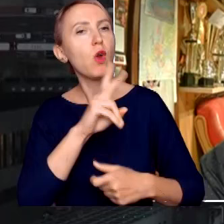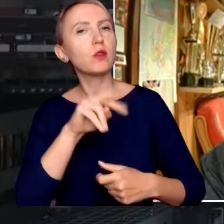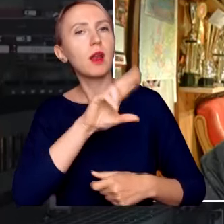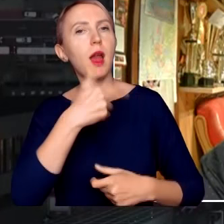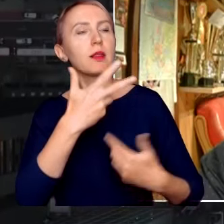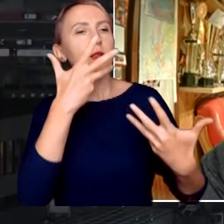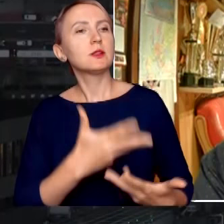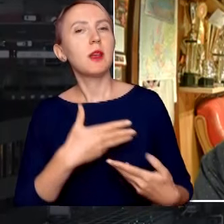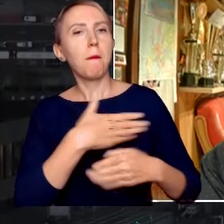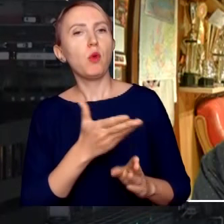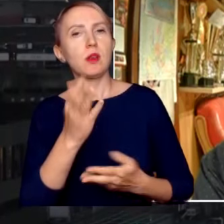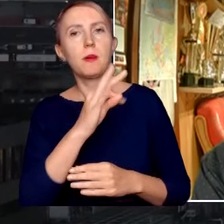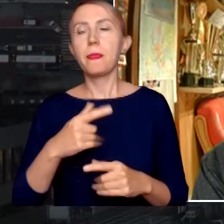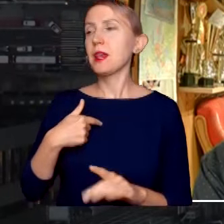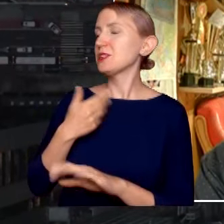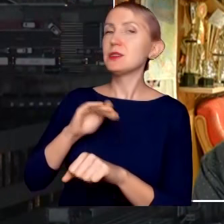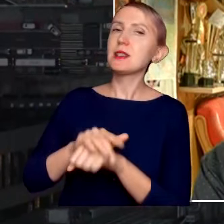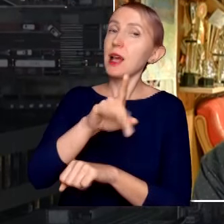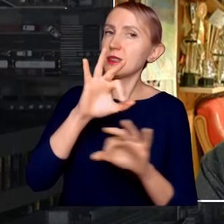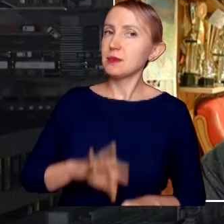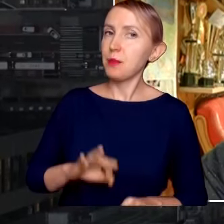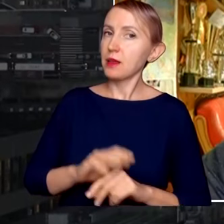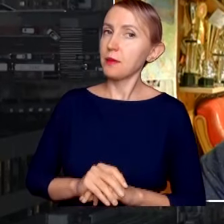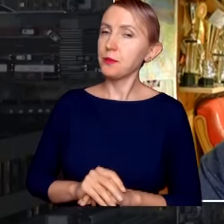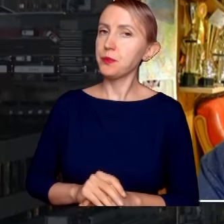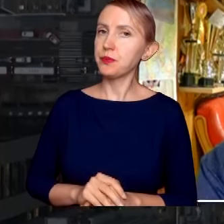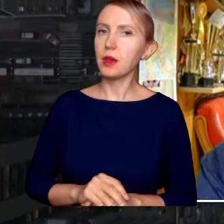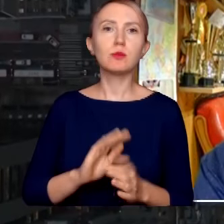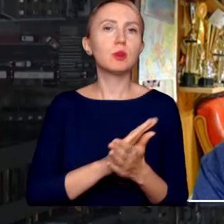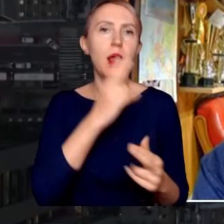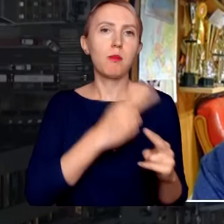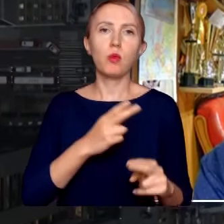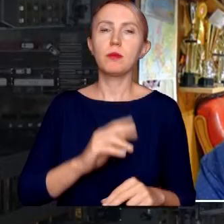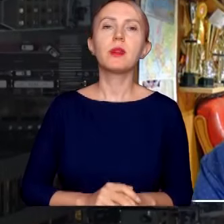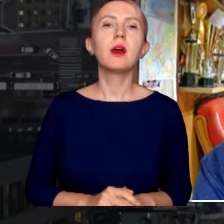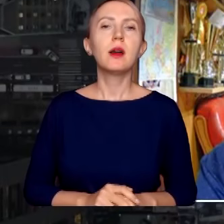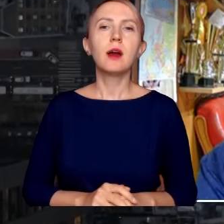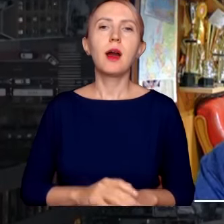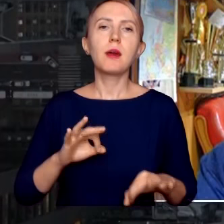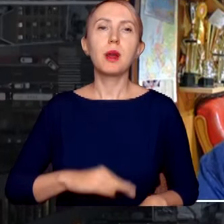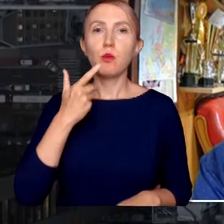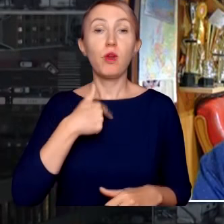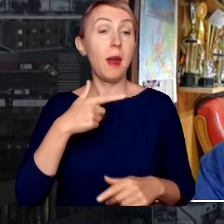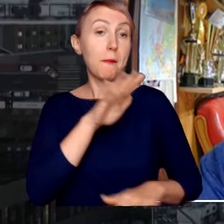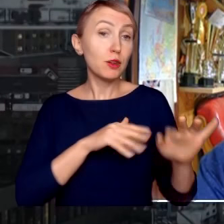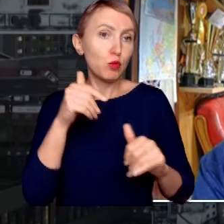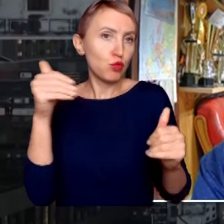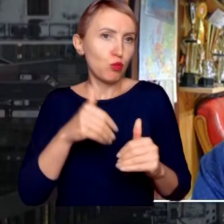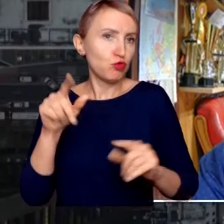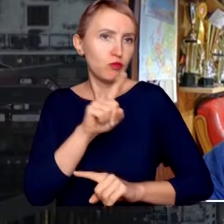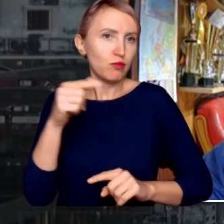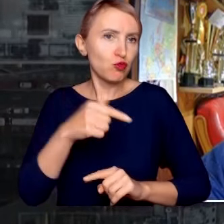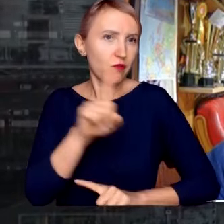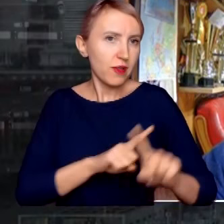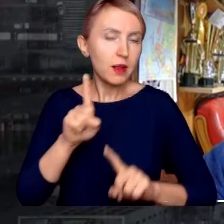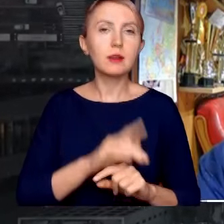chciała podzielić, bo... Przede wszystkim ja się nie zgadzam z panem. Dobrze, już pani oddaję głos, przepraszam, że się wtrącam. Ale skoro pani powiedziała, że ja manipuluję, to się muszę odnieść. Jeżeli